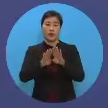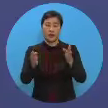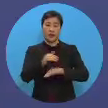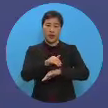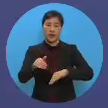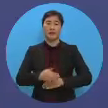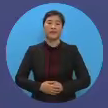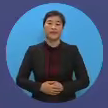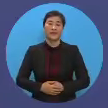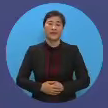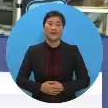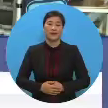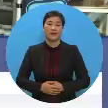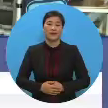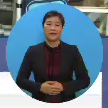방침입니다.